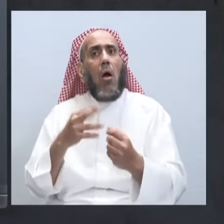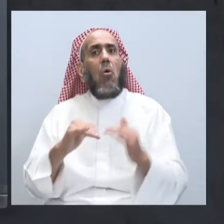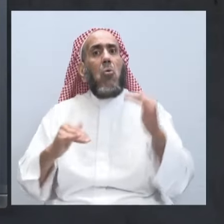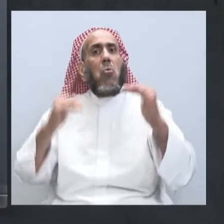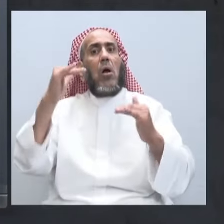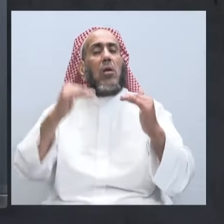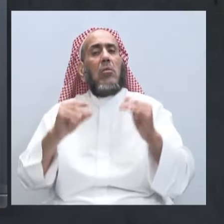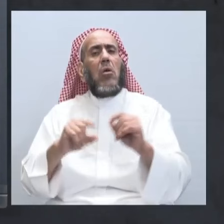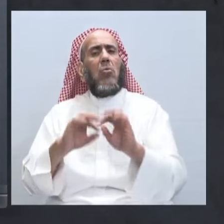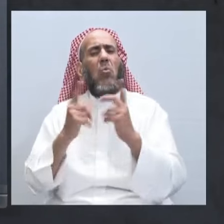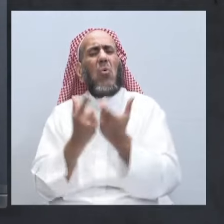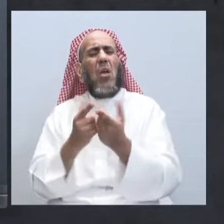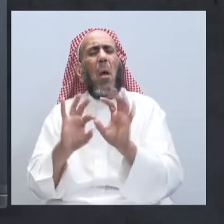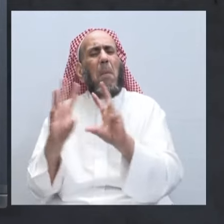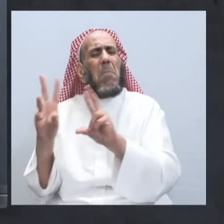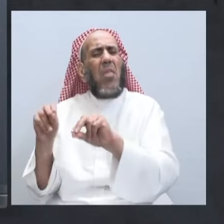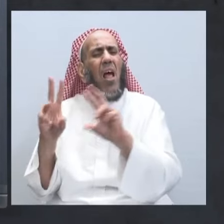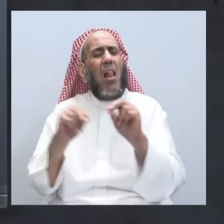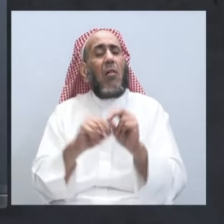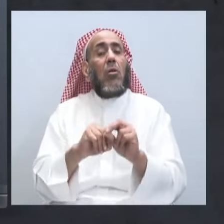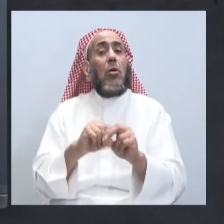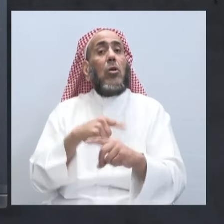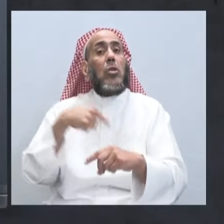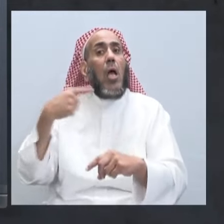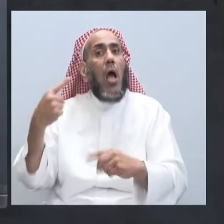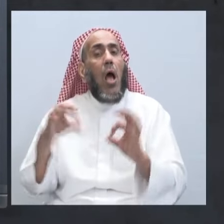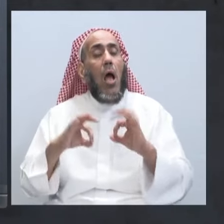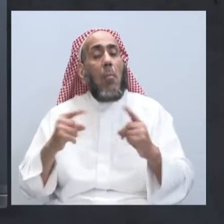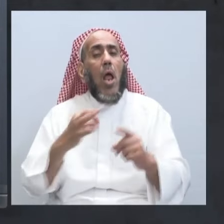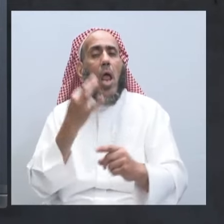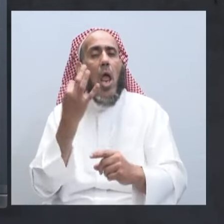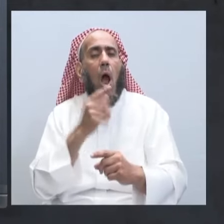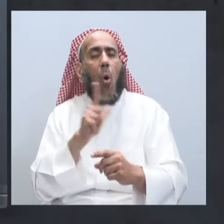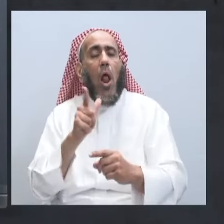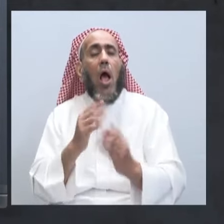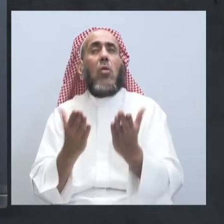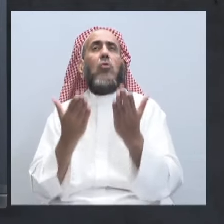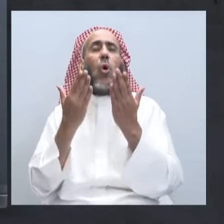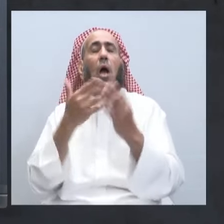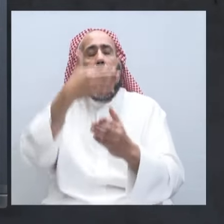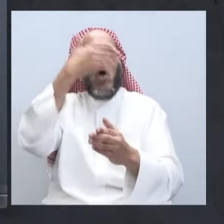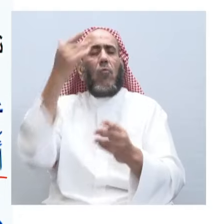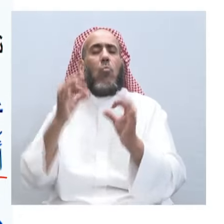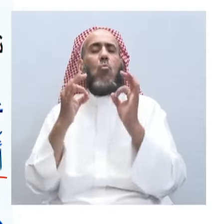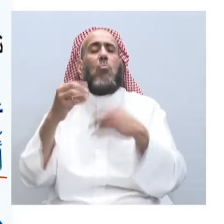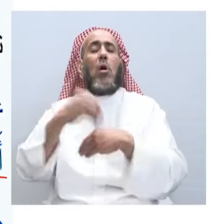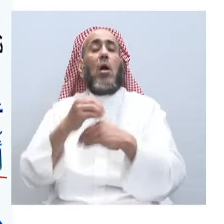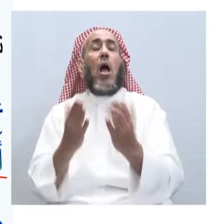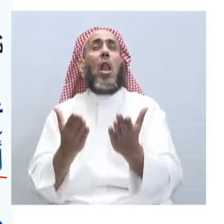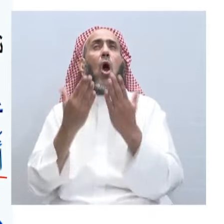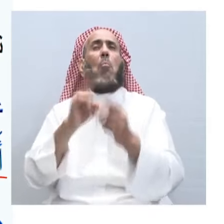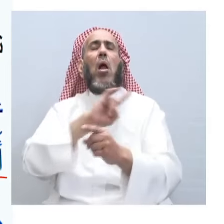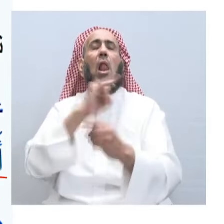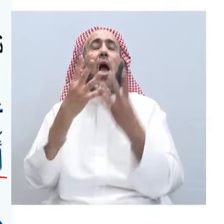ليست حصرا وانما على سبيل العد دائما يقول هذا الدعاء احفظه دائما اللهم لا